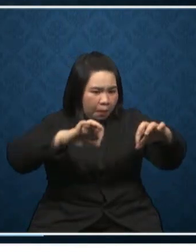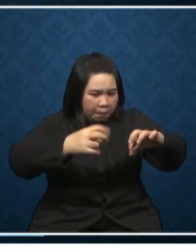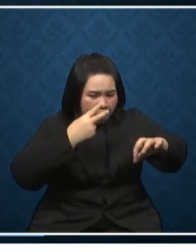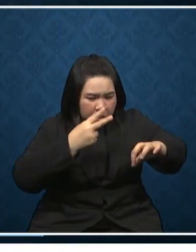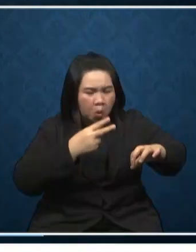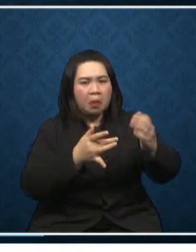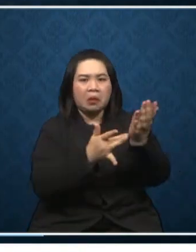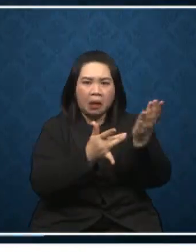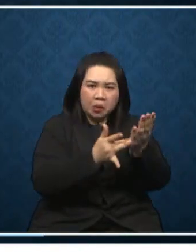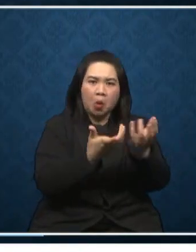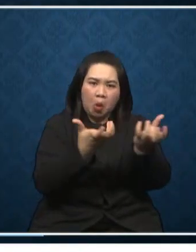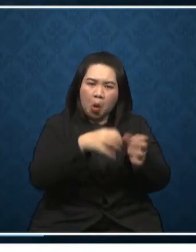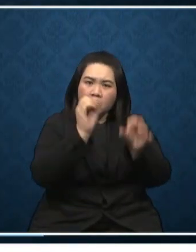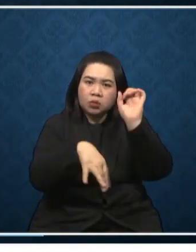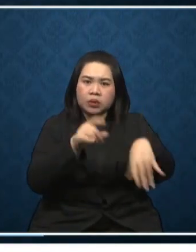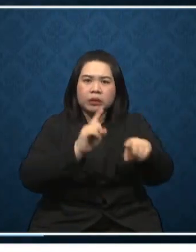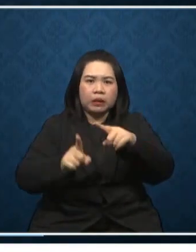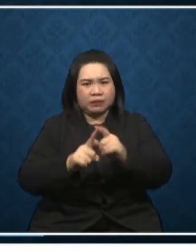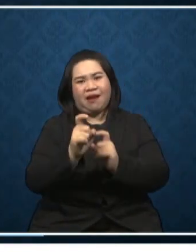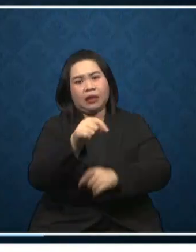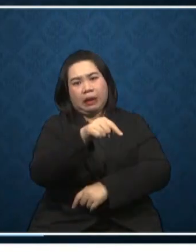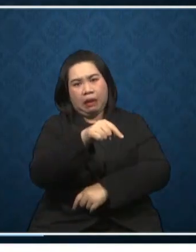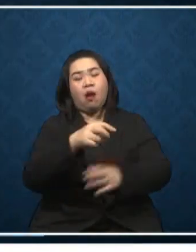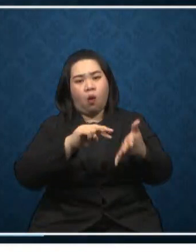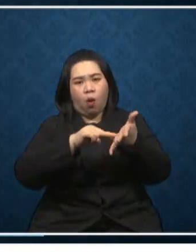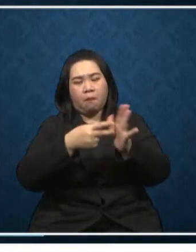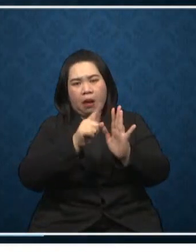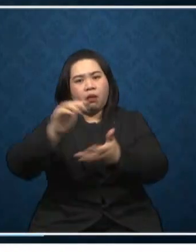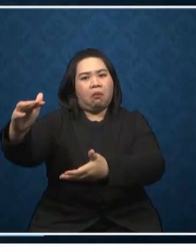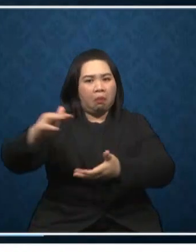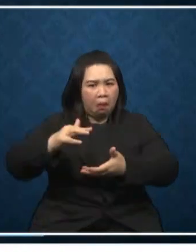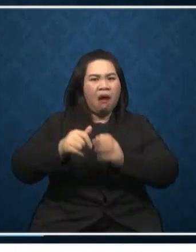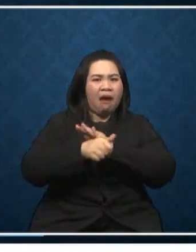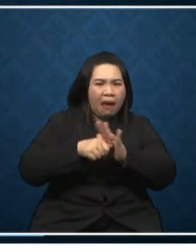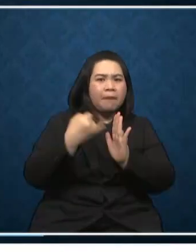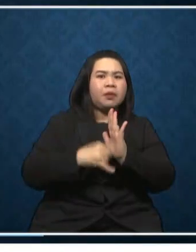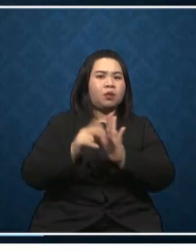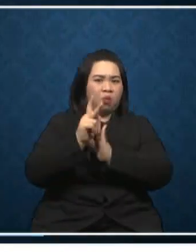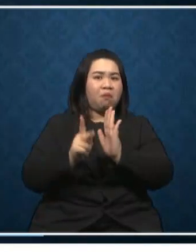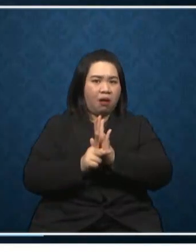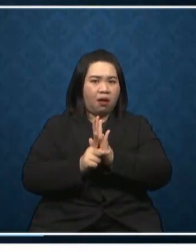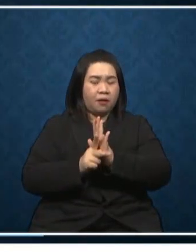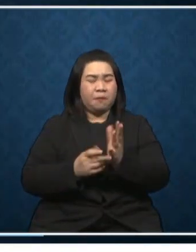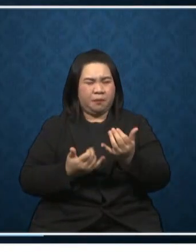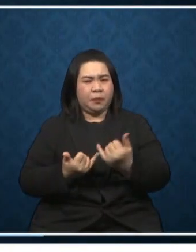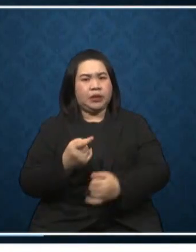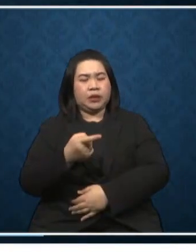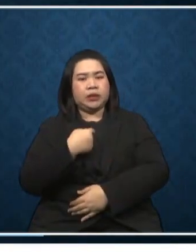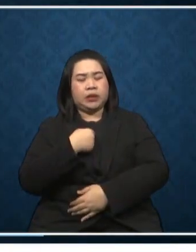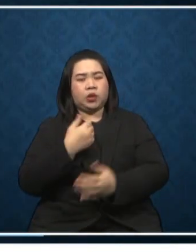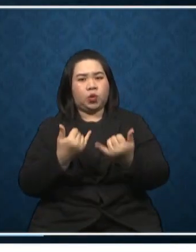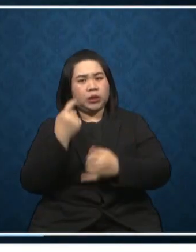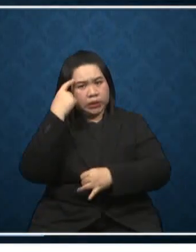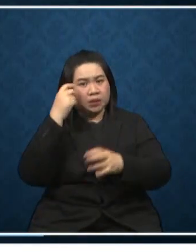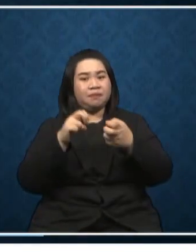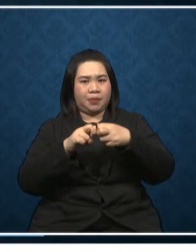ำแดงเท็ดอันนี้เรืองการลรอบน้เข้านะครั ส้เข้า อันนี้ก็เป็นสิ่งที่เรากำลั